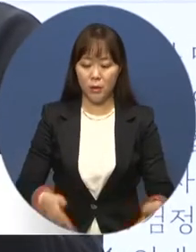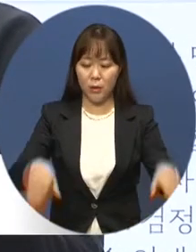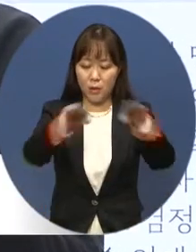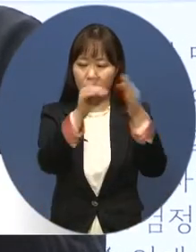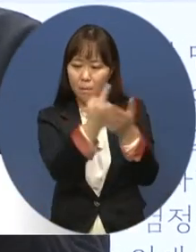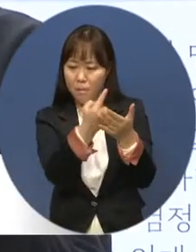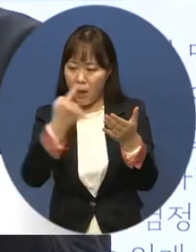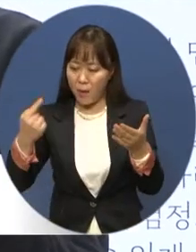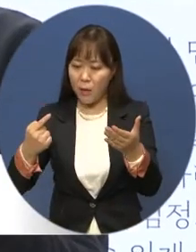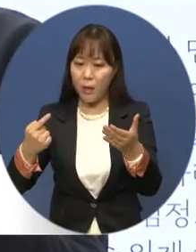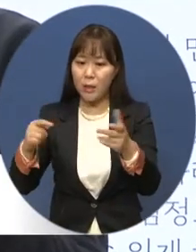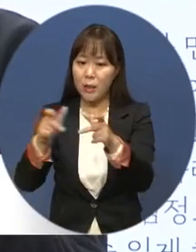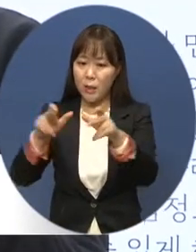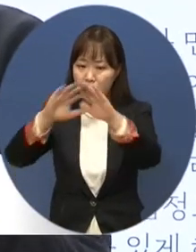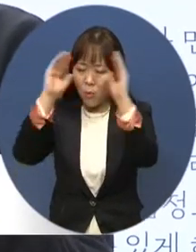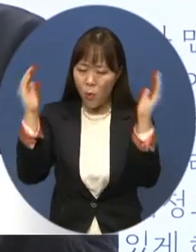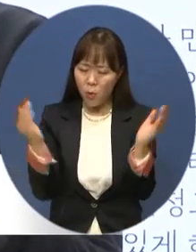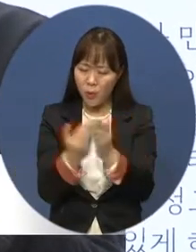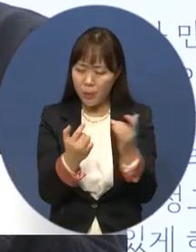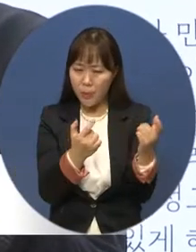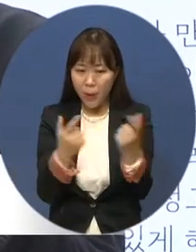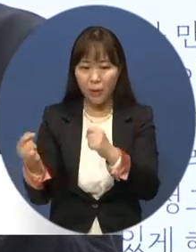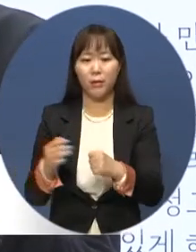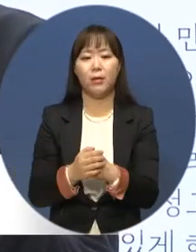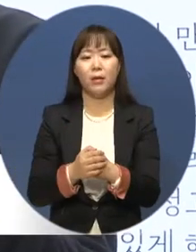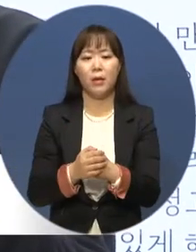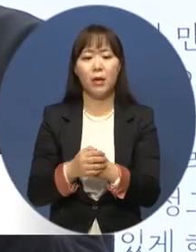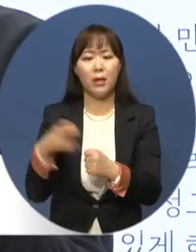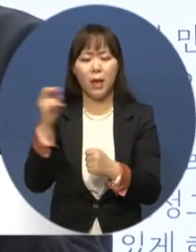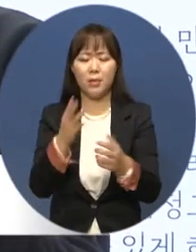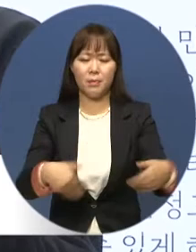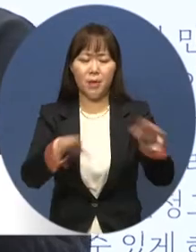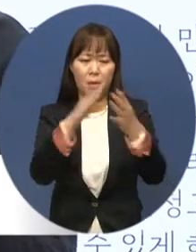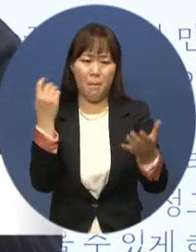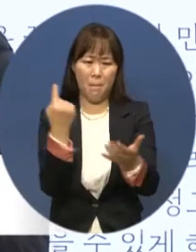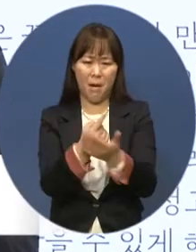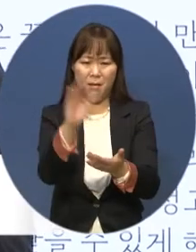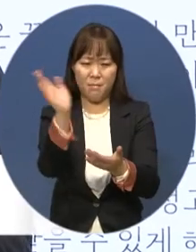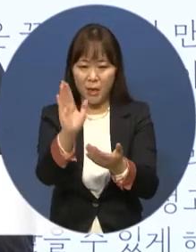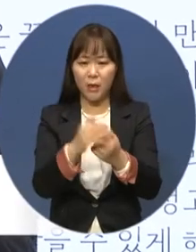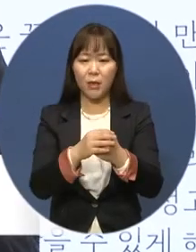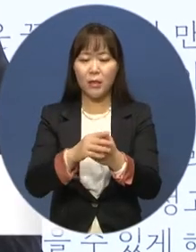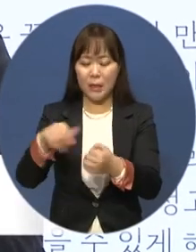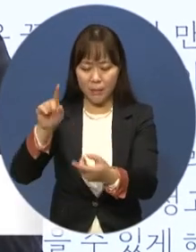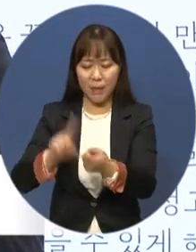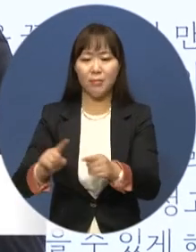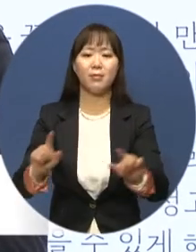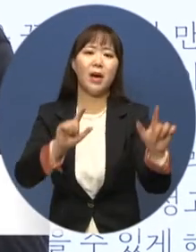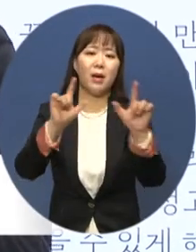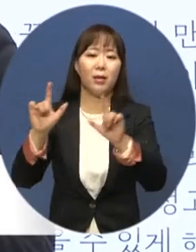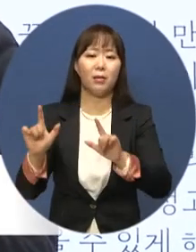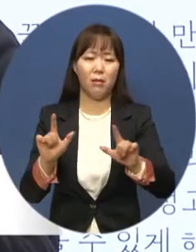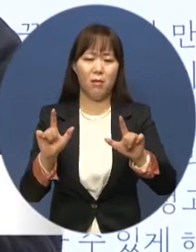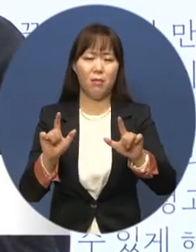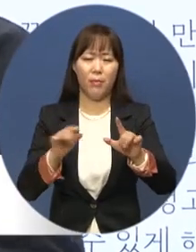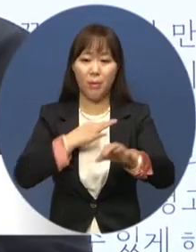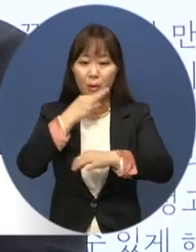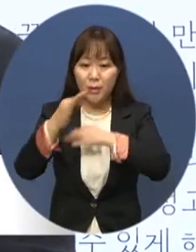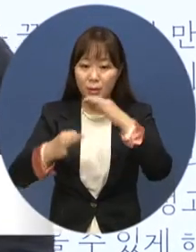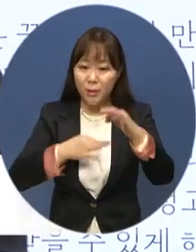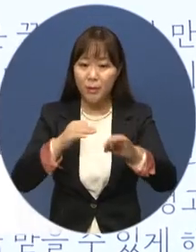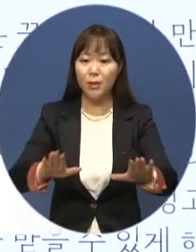모든 장애인이 한 목소리로 말합니다 다시는 시설로 돌아가지 않겠다 이건 에는 알겠다 그들의 절절한 느낌의